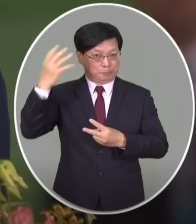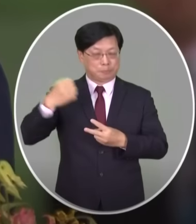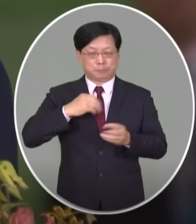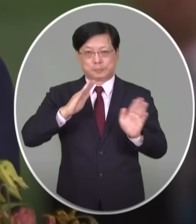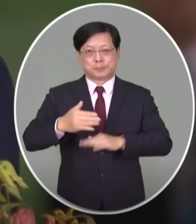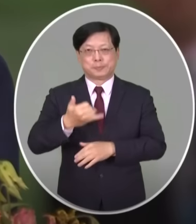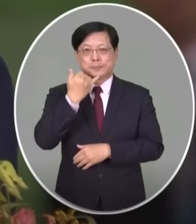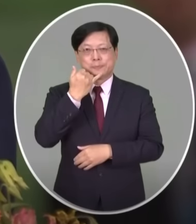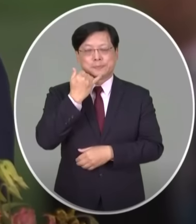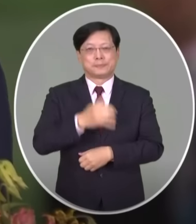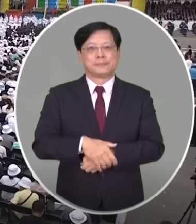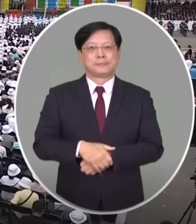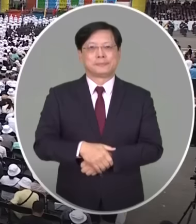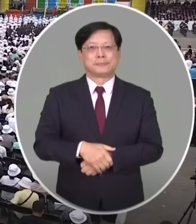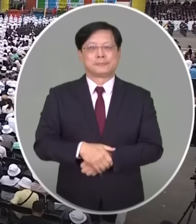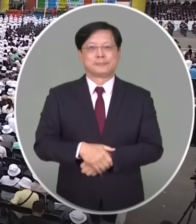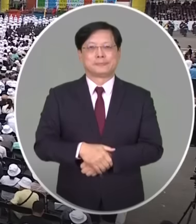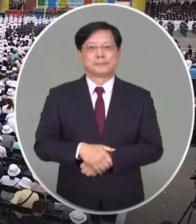貌。